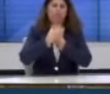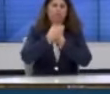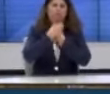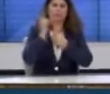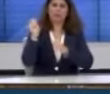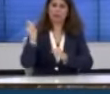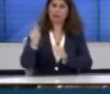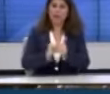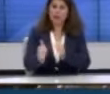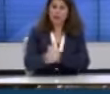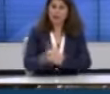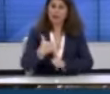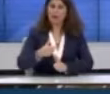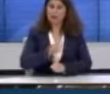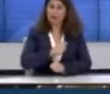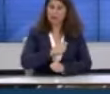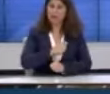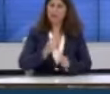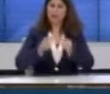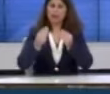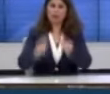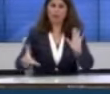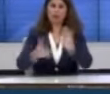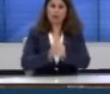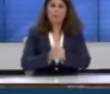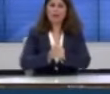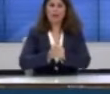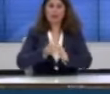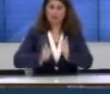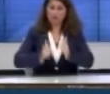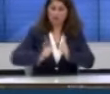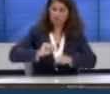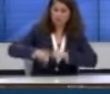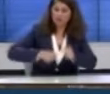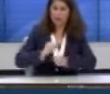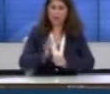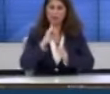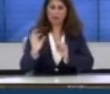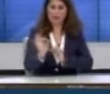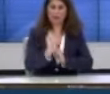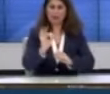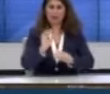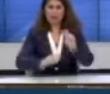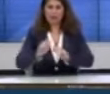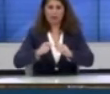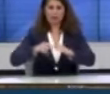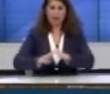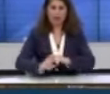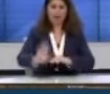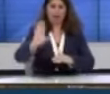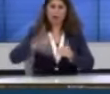σας. Για να αποκατασταθεί η εμπιστοσύνη. Για να δώσουμε ενωμένη τη μάχη της πανδημίας. Για να θεμελιώσουμε